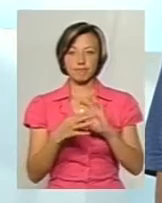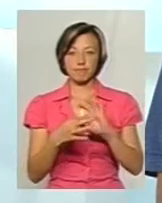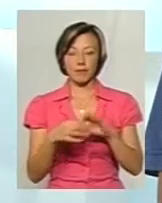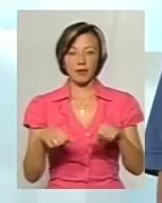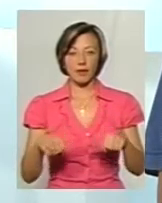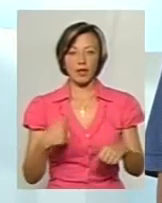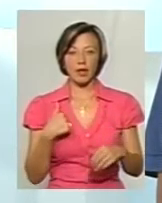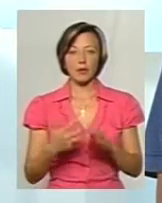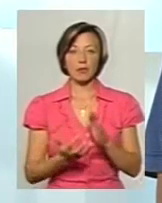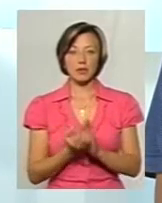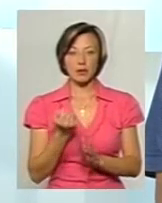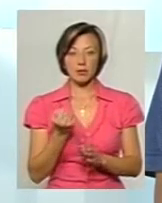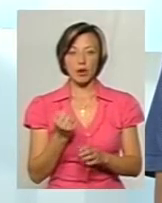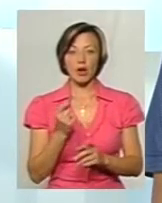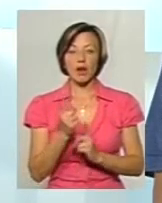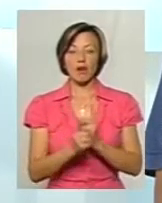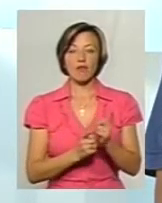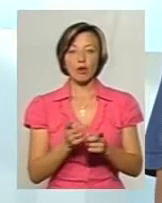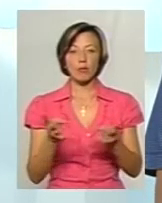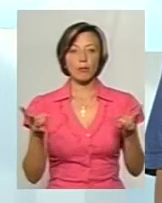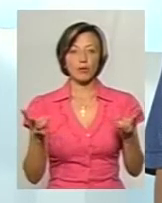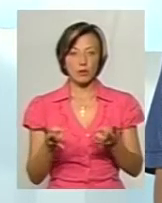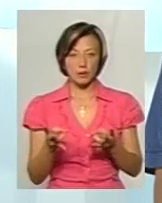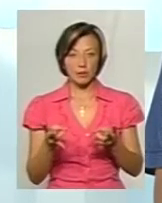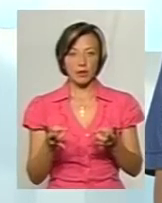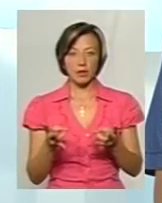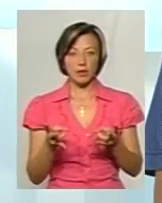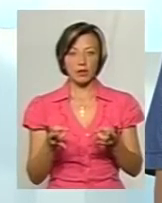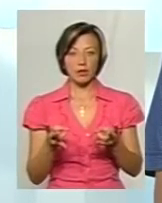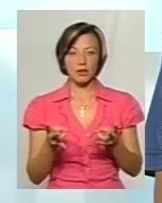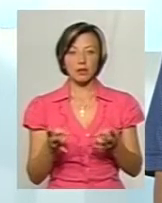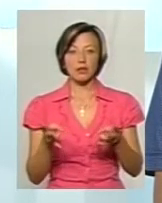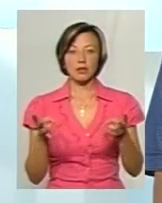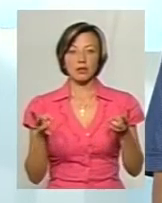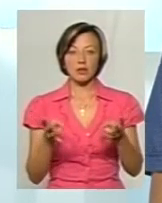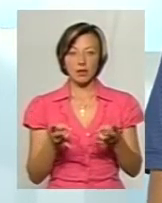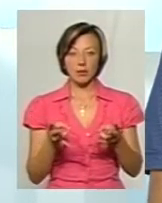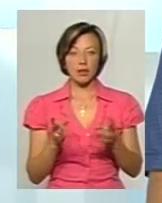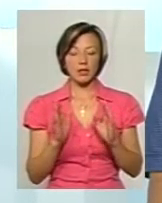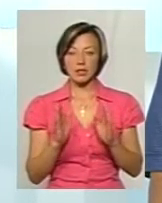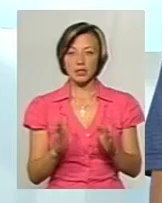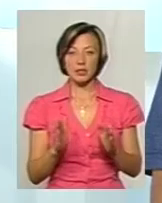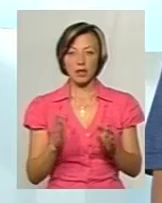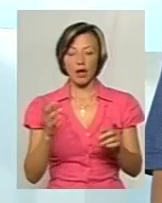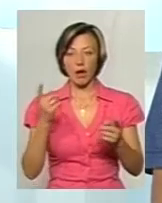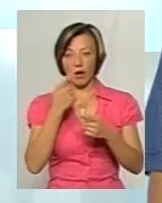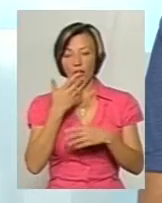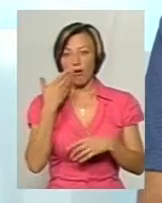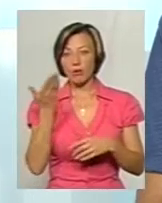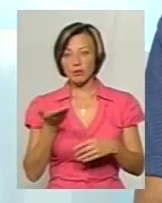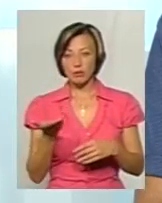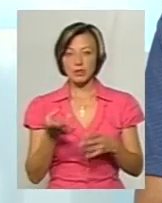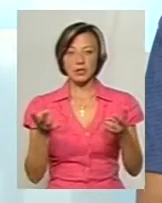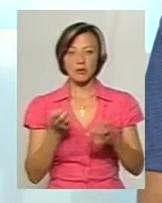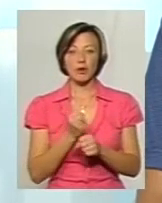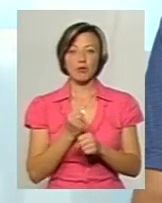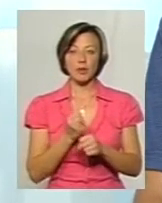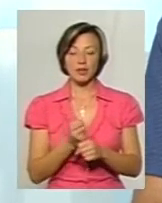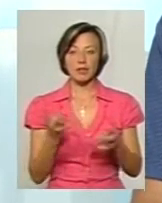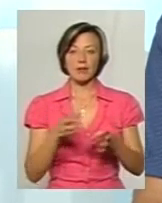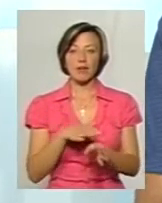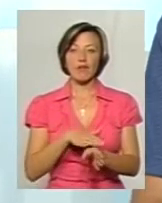Я підтримую колегу, що реформи потрібні. І їх треба не тільки озвучувати, а їх треба робити, їх